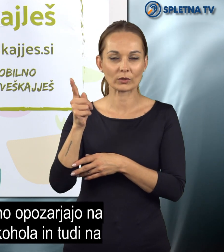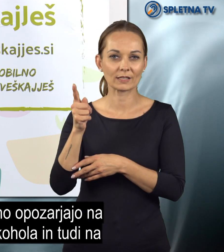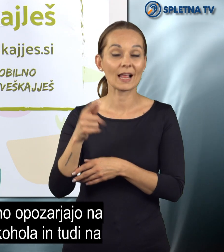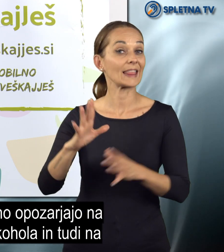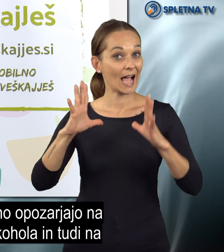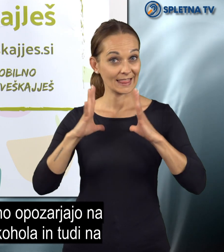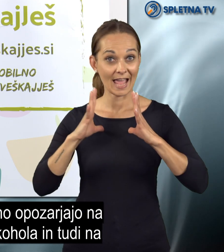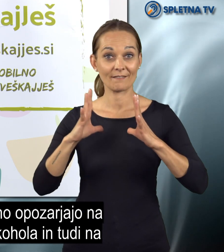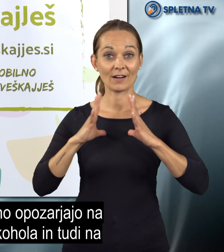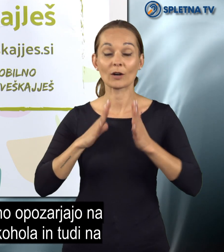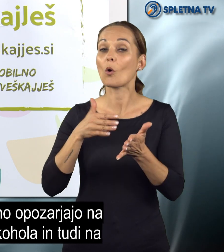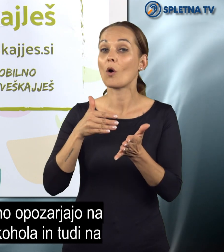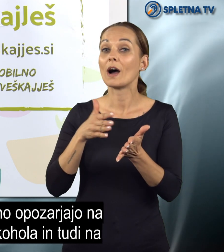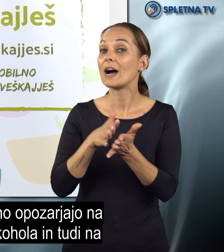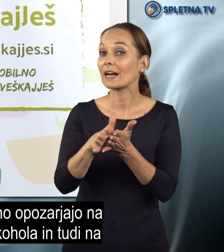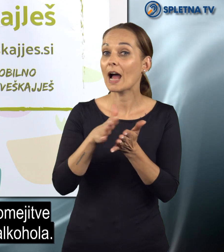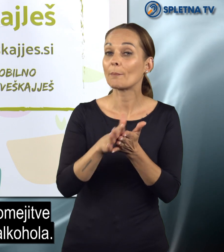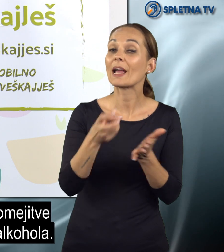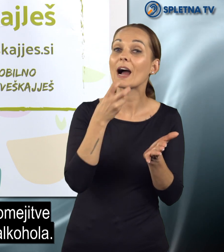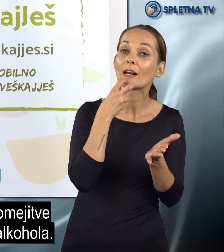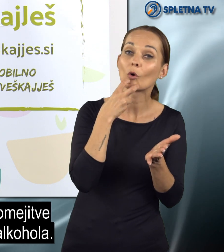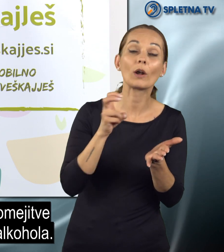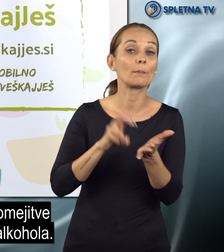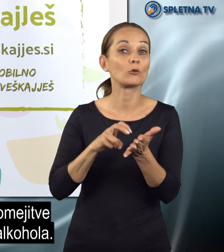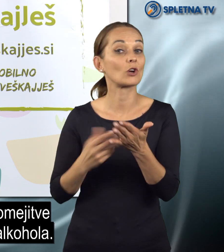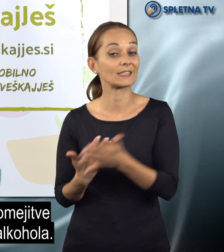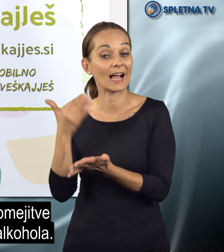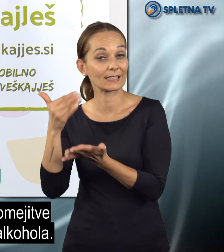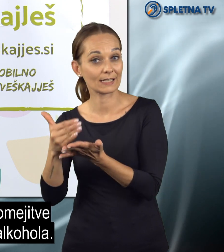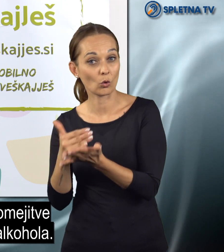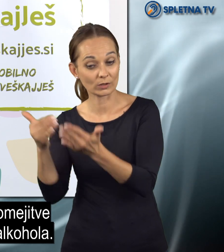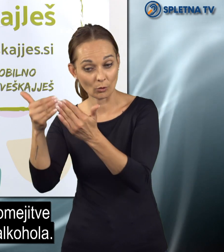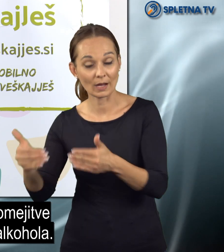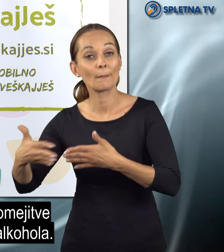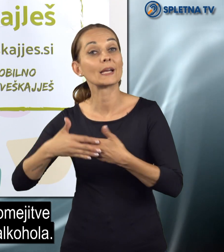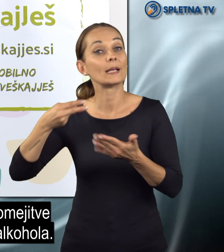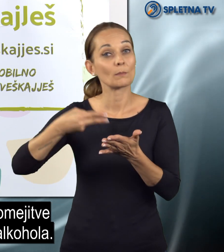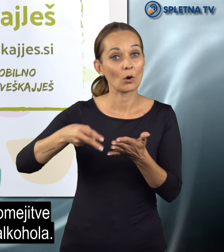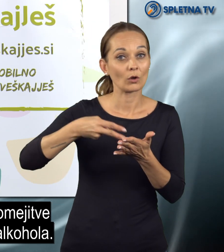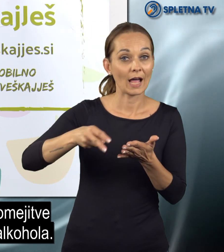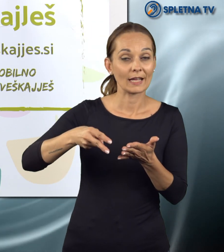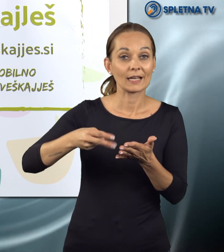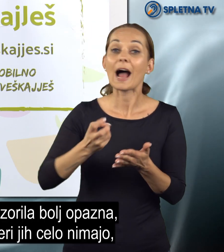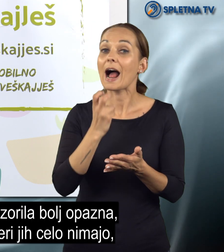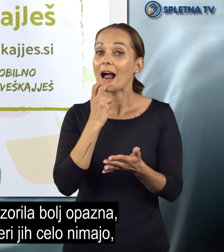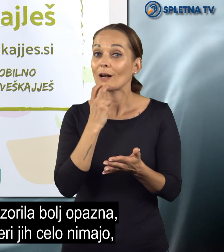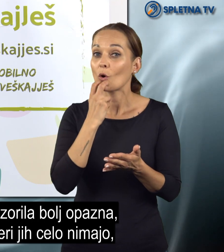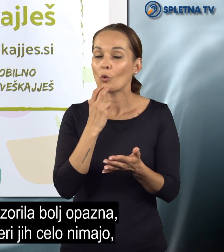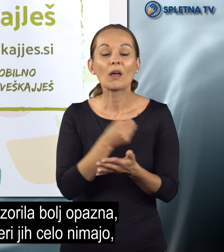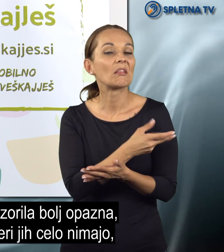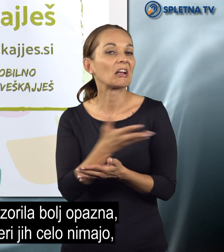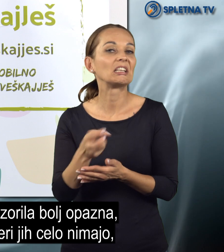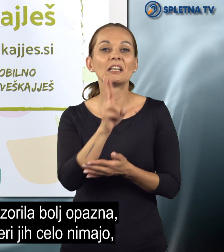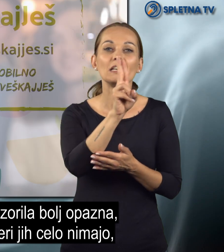na nevarnosti rabe alkohola in tudi na zakonske omejitve pri prodaji oziroma predaji alkohola.